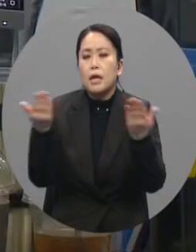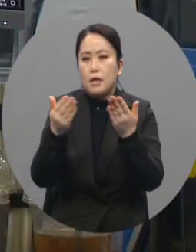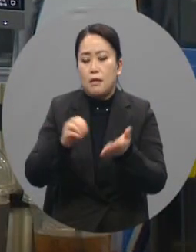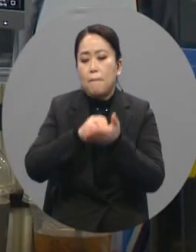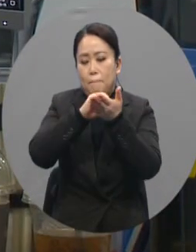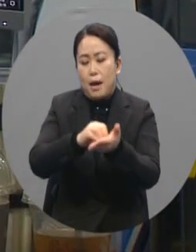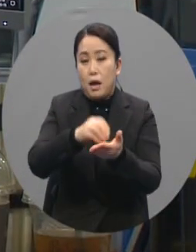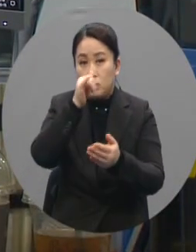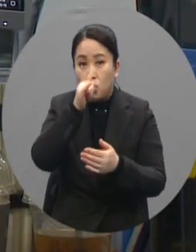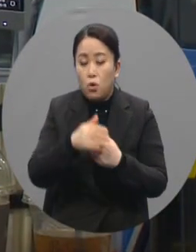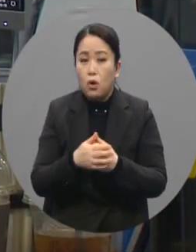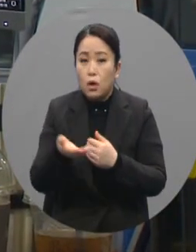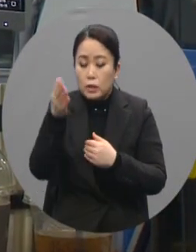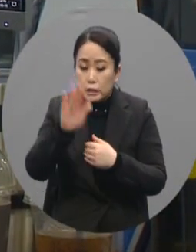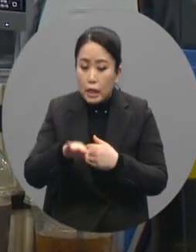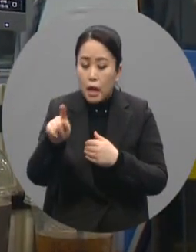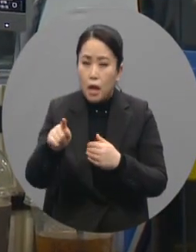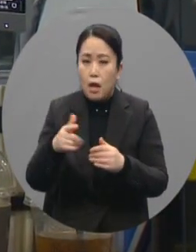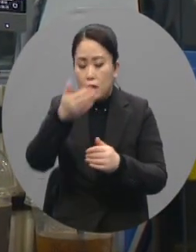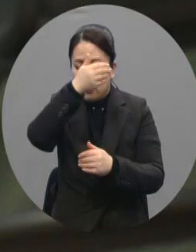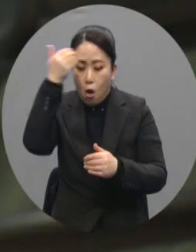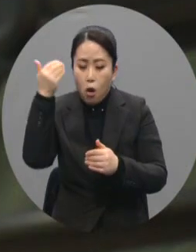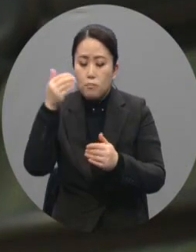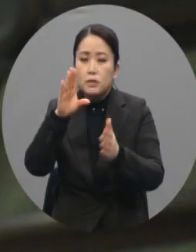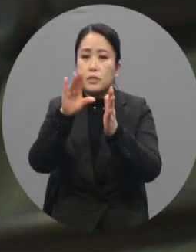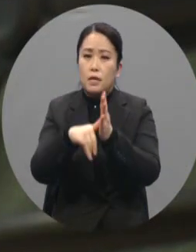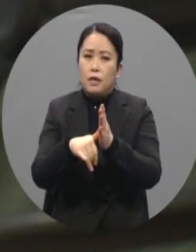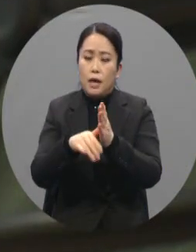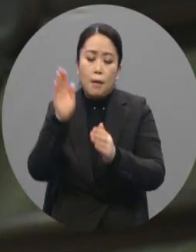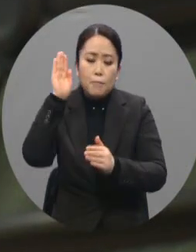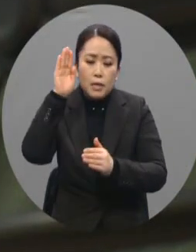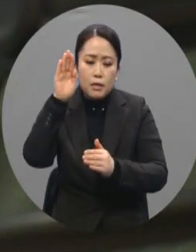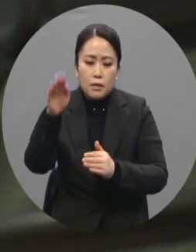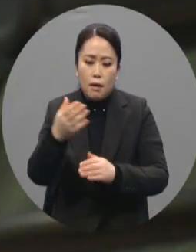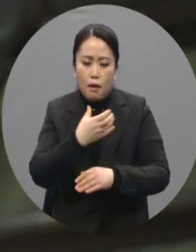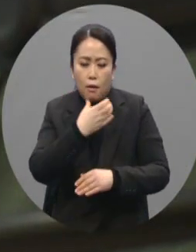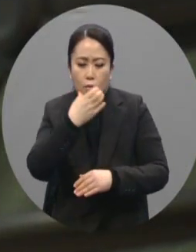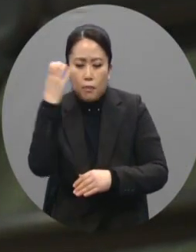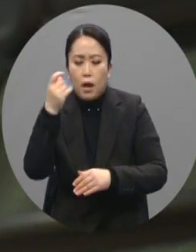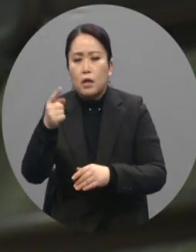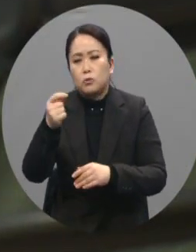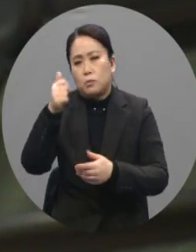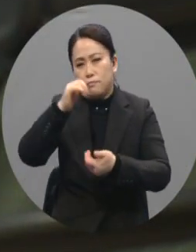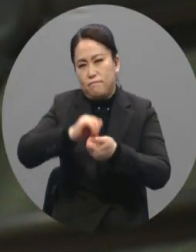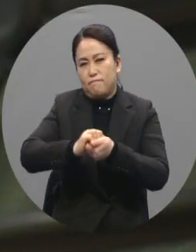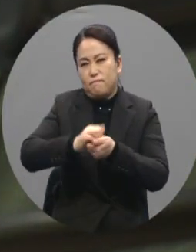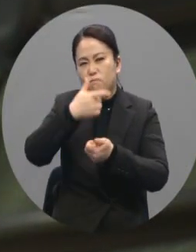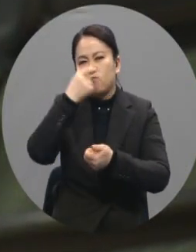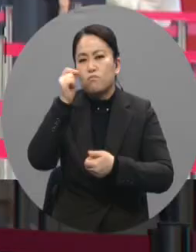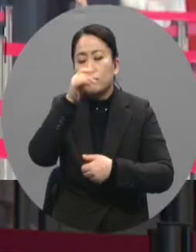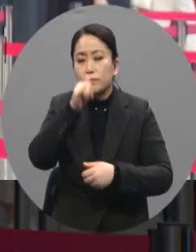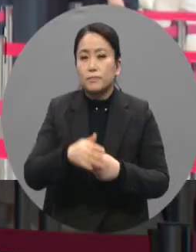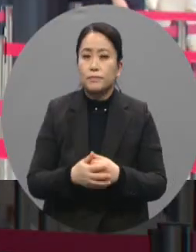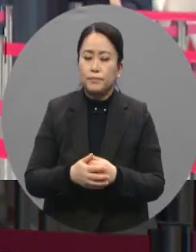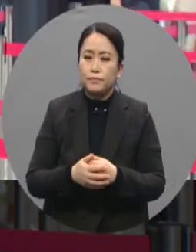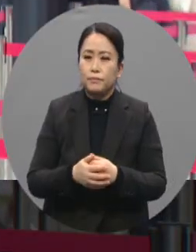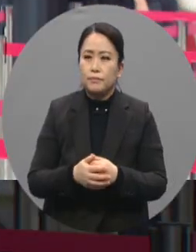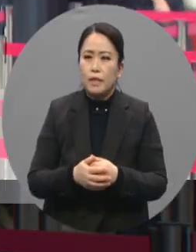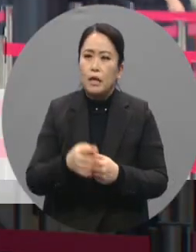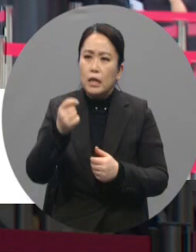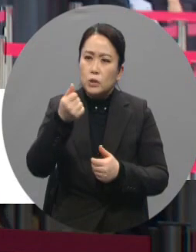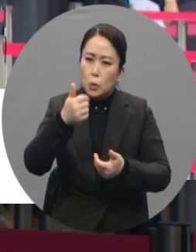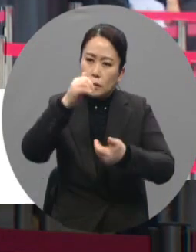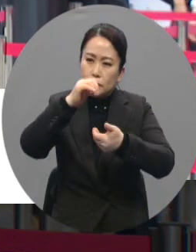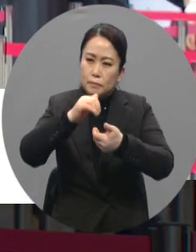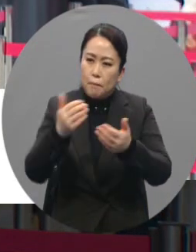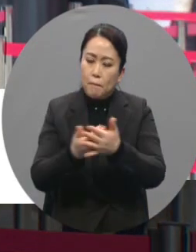대표 영화제인 이곳도 젊은 세대가 미래를 꿈꾸기엔 좀 한계가 있다고 하네요. 조금 정체되어 있는